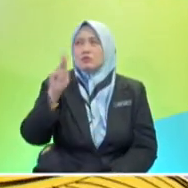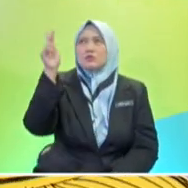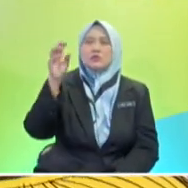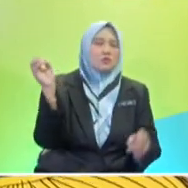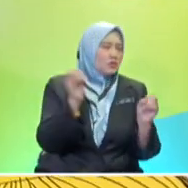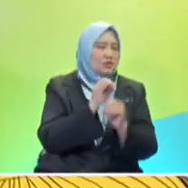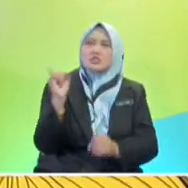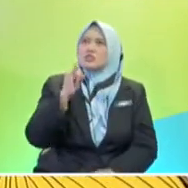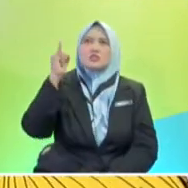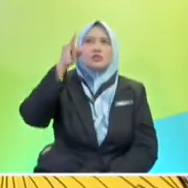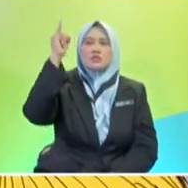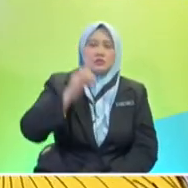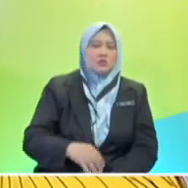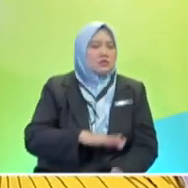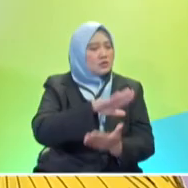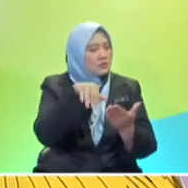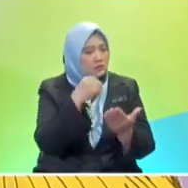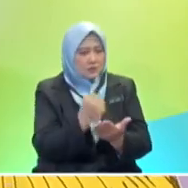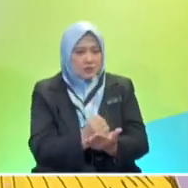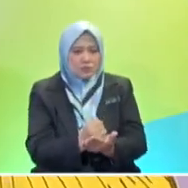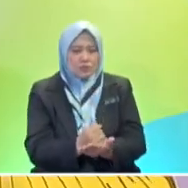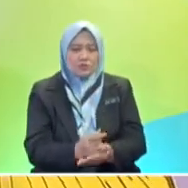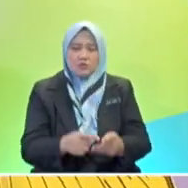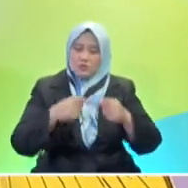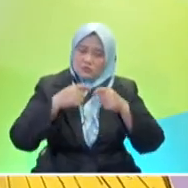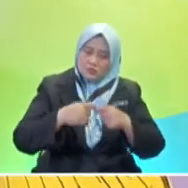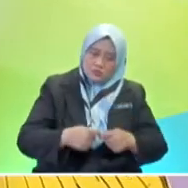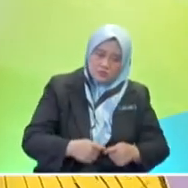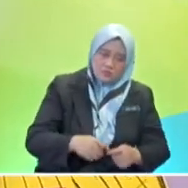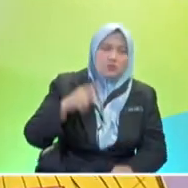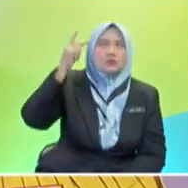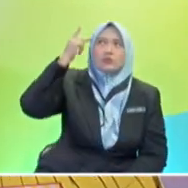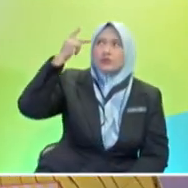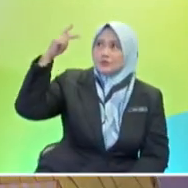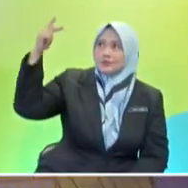berjenaga. Semuanya tinggal kenangan.